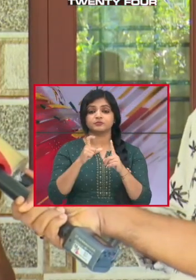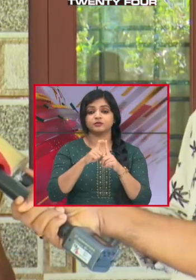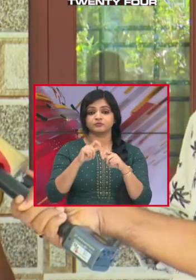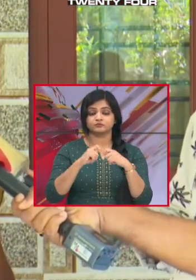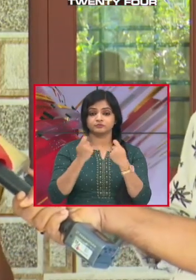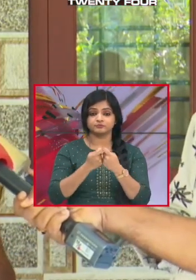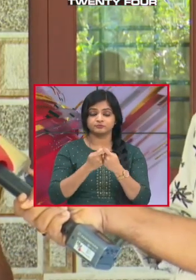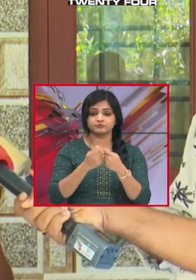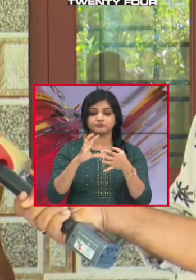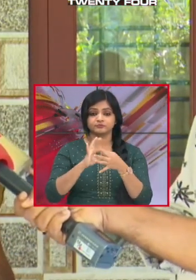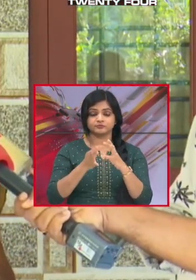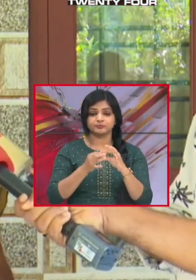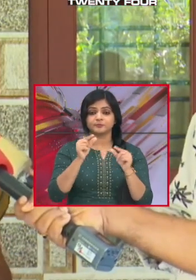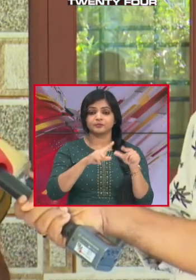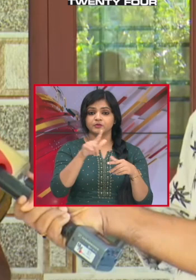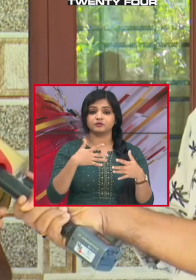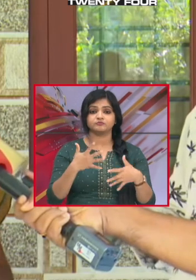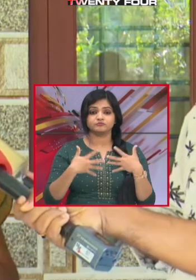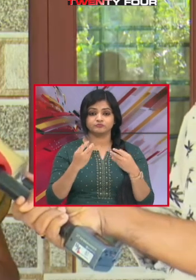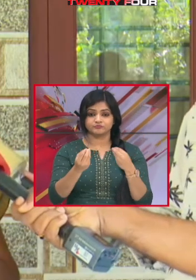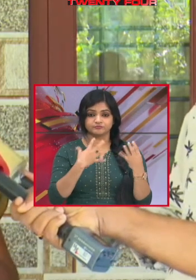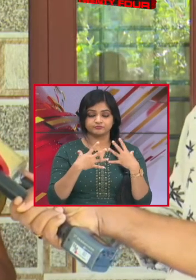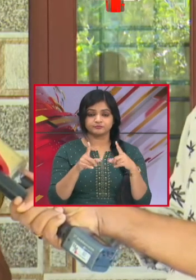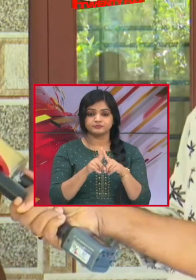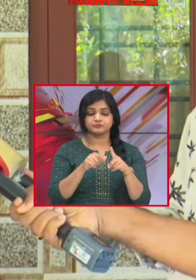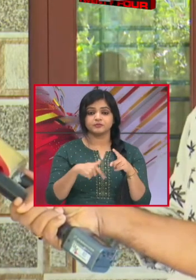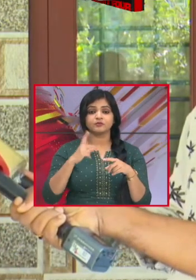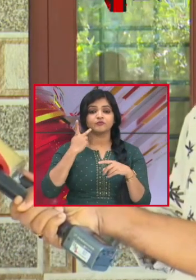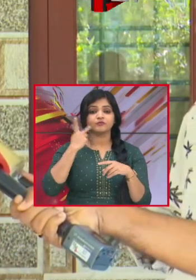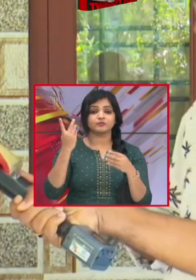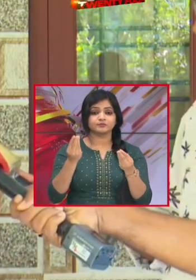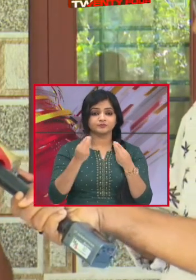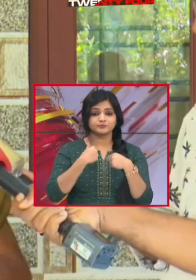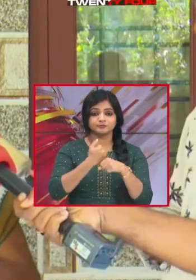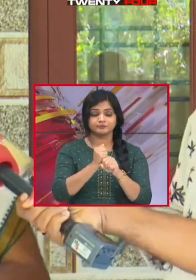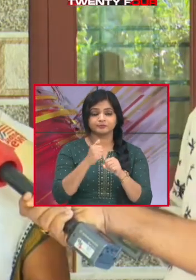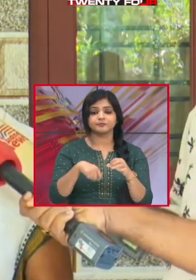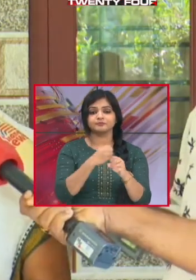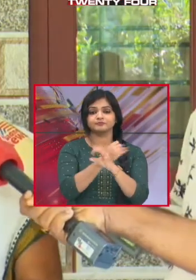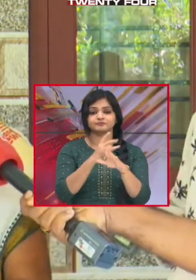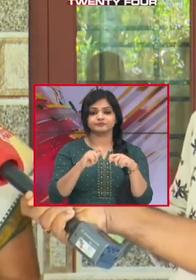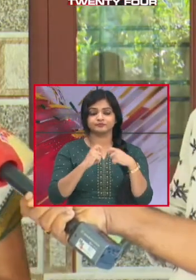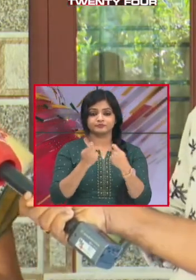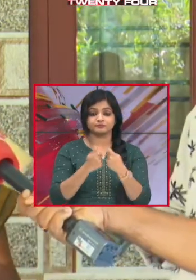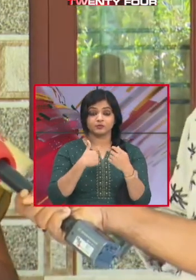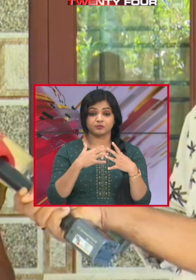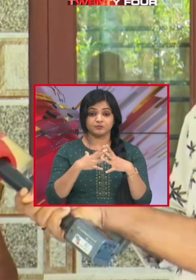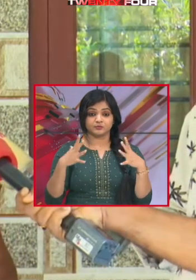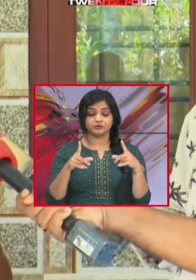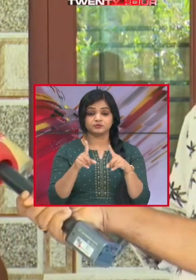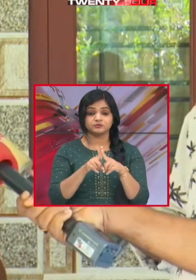സഹകരണം, ആസ്വാദകരുടെ പ്രോത്സാഹനം, പിന്നെ ഈ പ്രശസ്തി ഉണ്ടാക്കിയതൊക്കെ നിങ്ങളാണ്, മീഡിയാസ്. എന്റെ വലിപ്പം എന്ന്